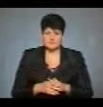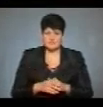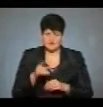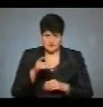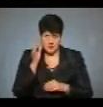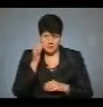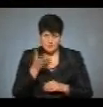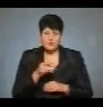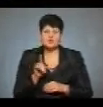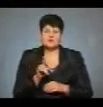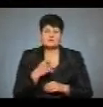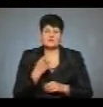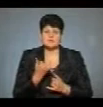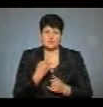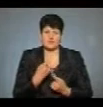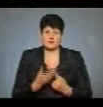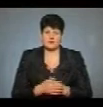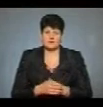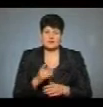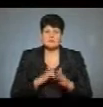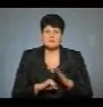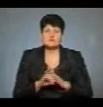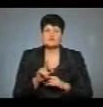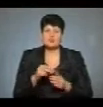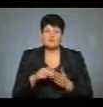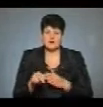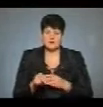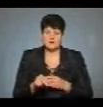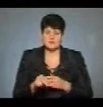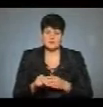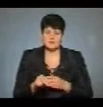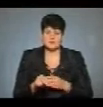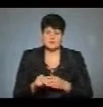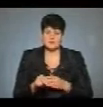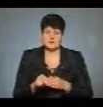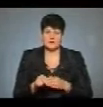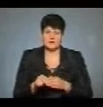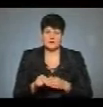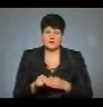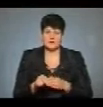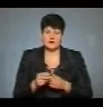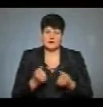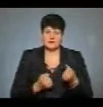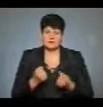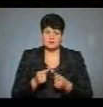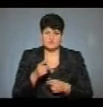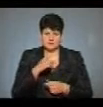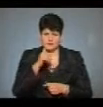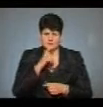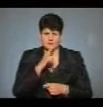пам'яті? Про що ви говорите? Ви на підставі чого купляєте автобуси? Питання ціни і якості, що ви пояснюєте? Чи ви взагалі